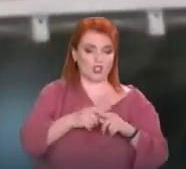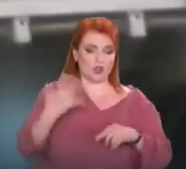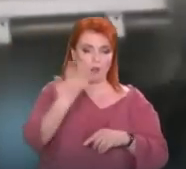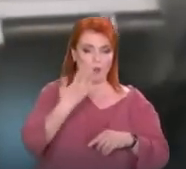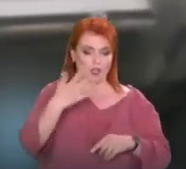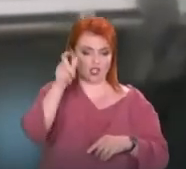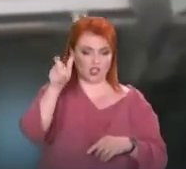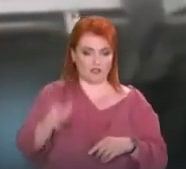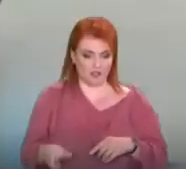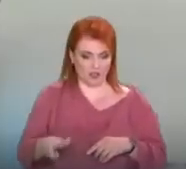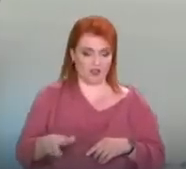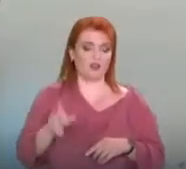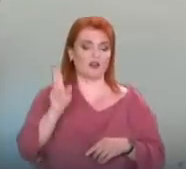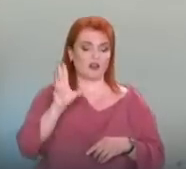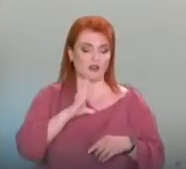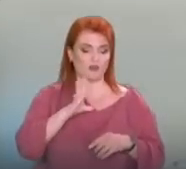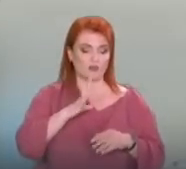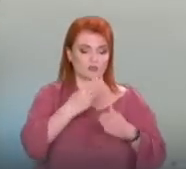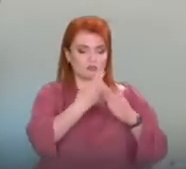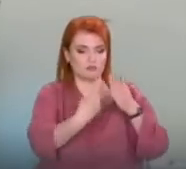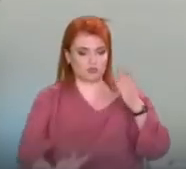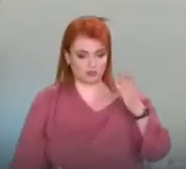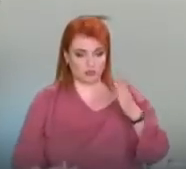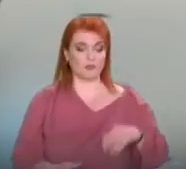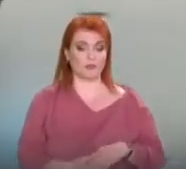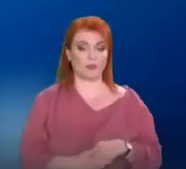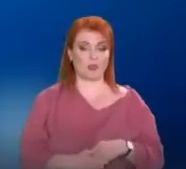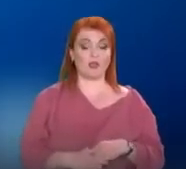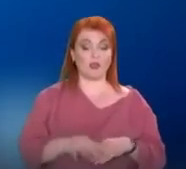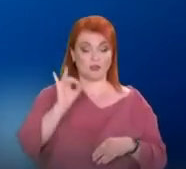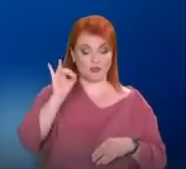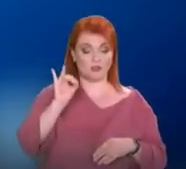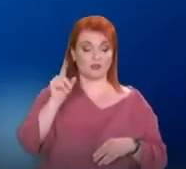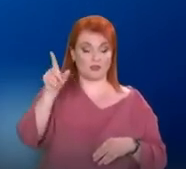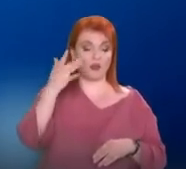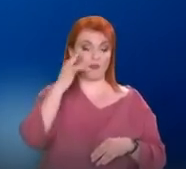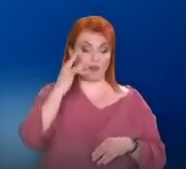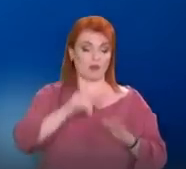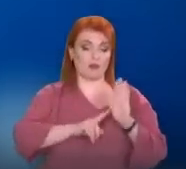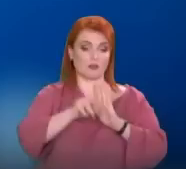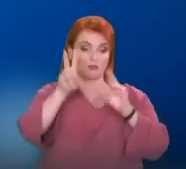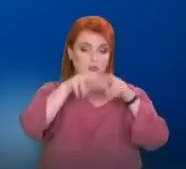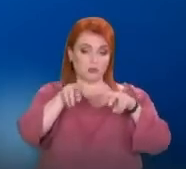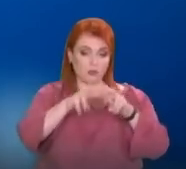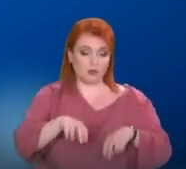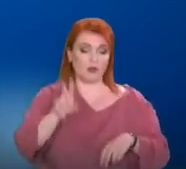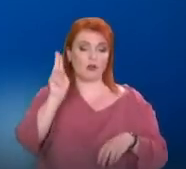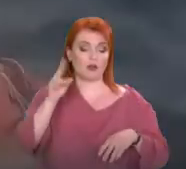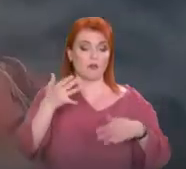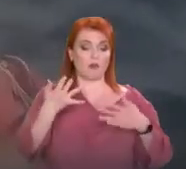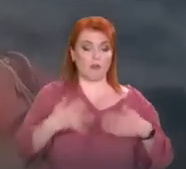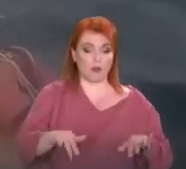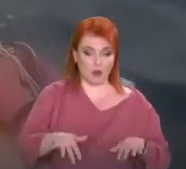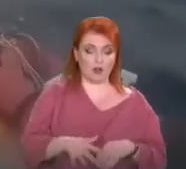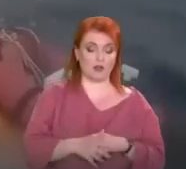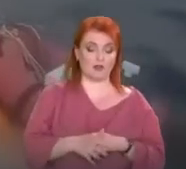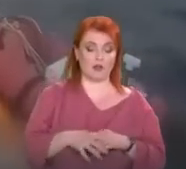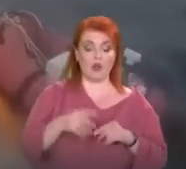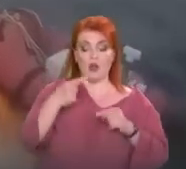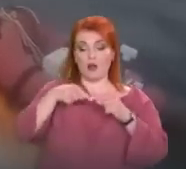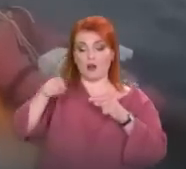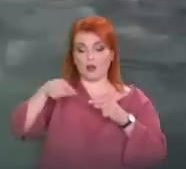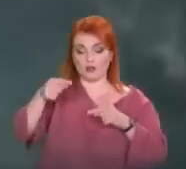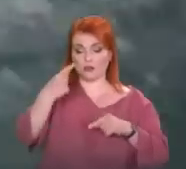urmare, Biroul pentru Siguranța Transporturilor din Canada a început ancheta asupra submersibilului Titan, dispărut în apropierea epavei Titanicului